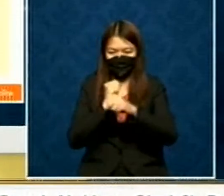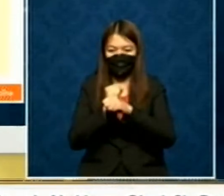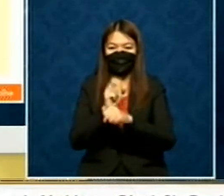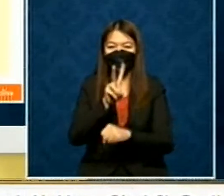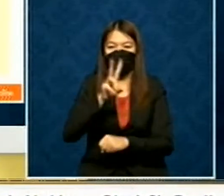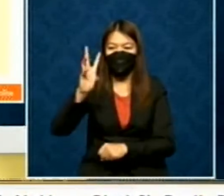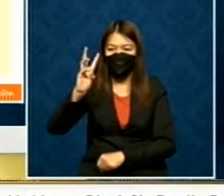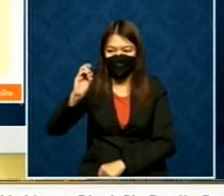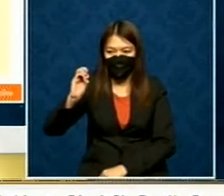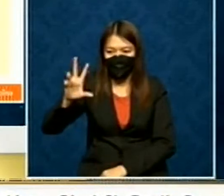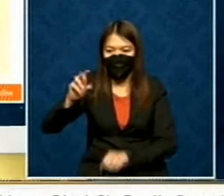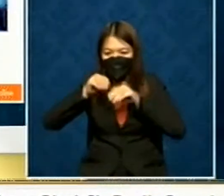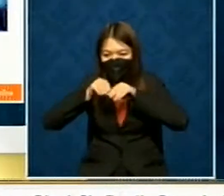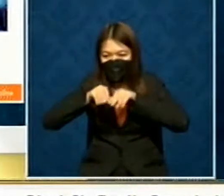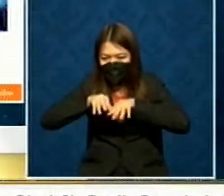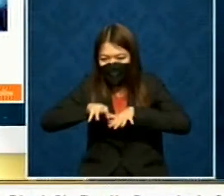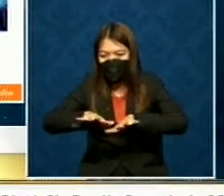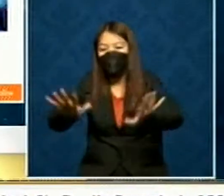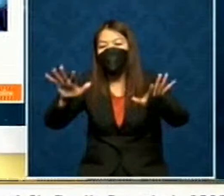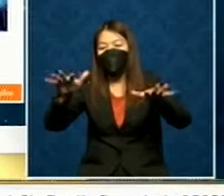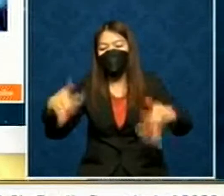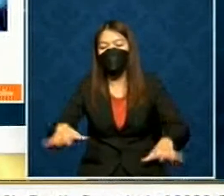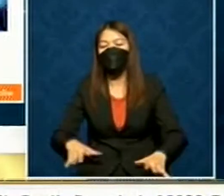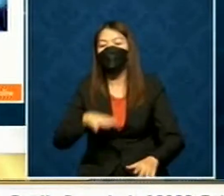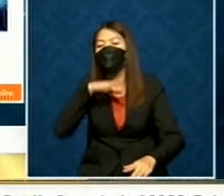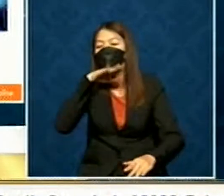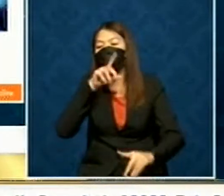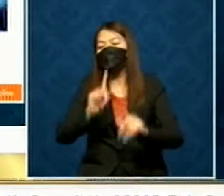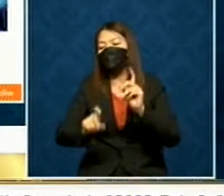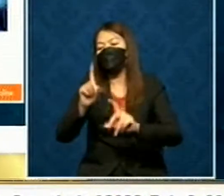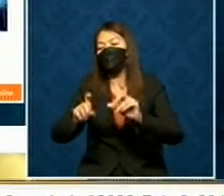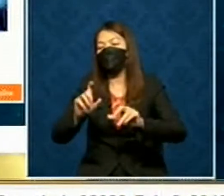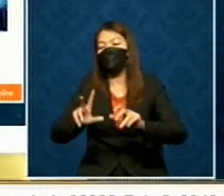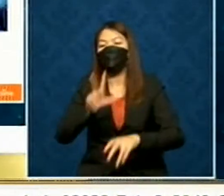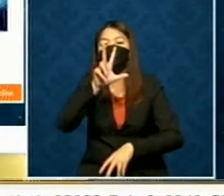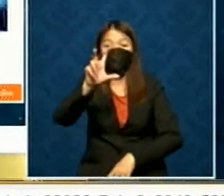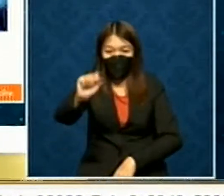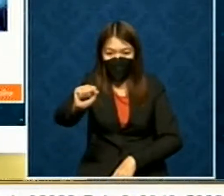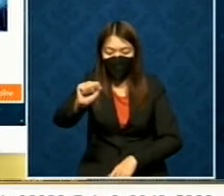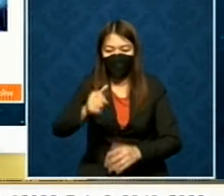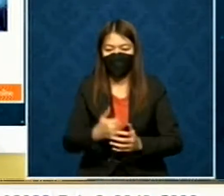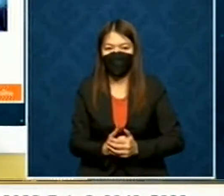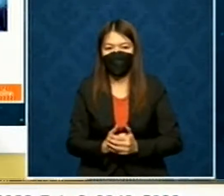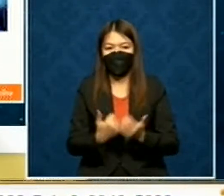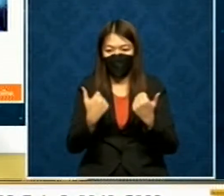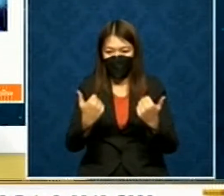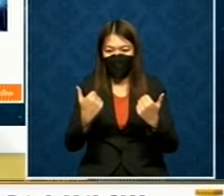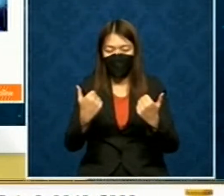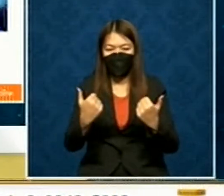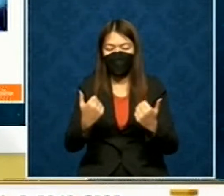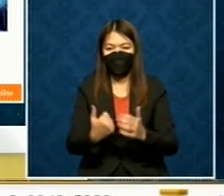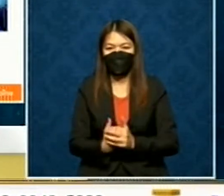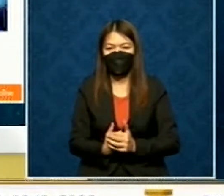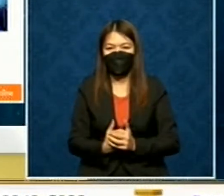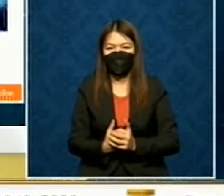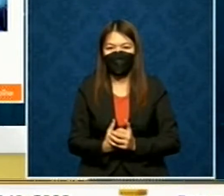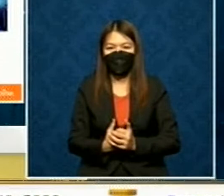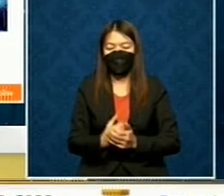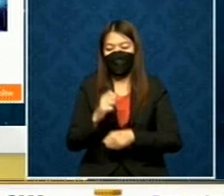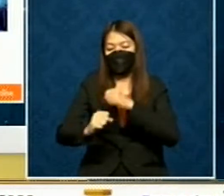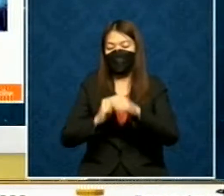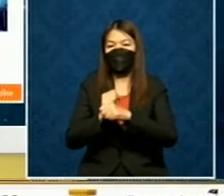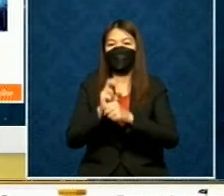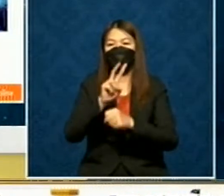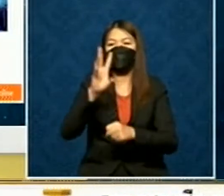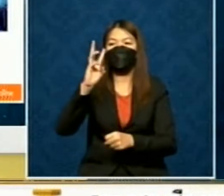ู้แต่จบปีจัดงานแบนี้ครท ปี 63